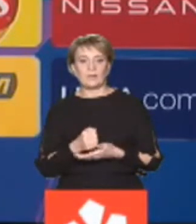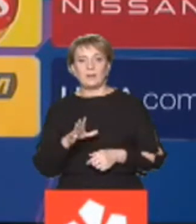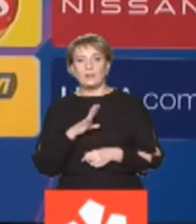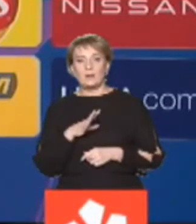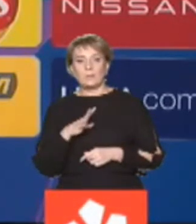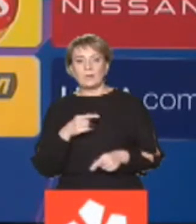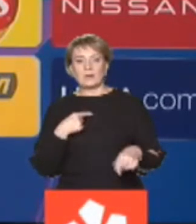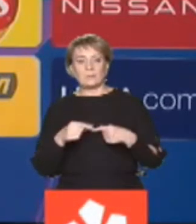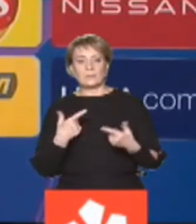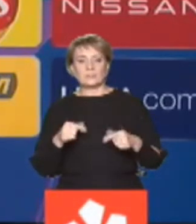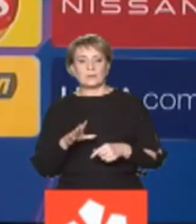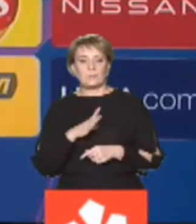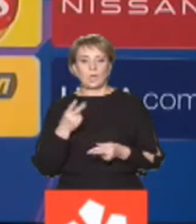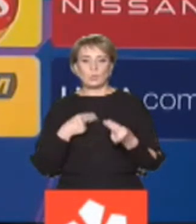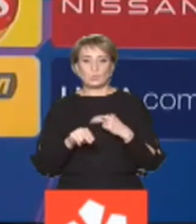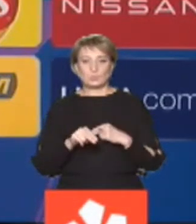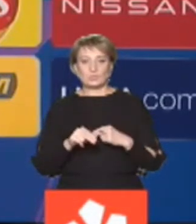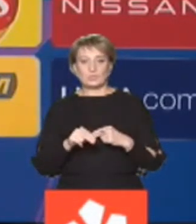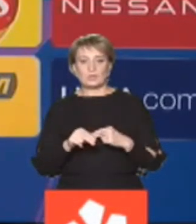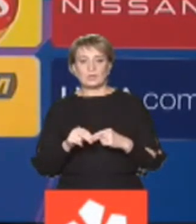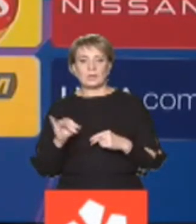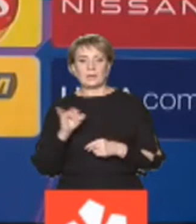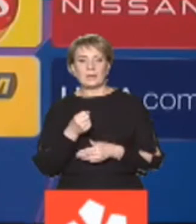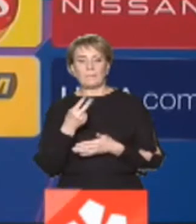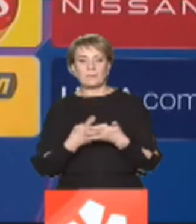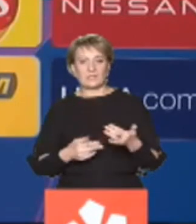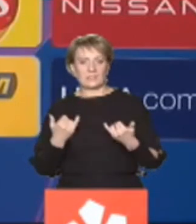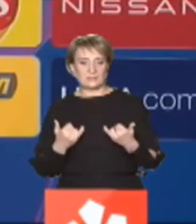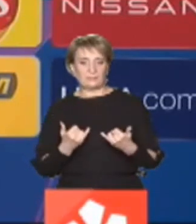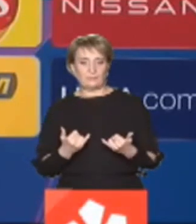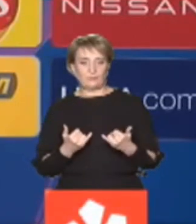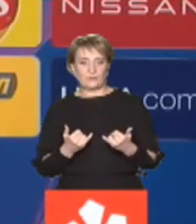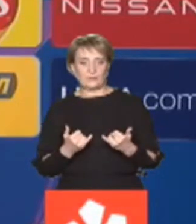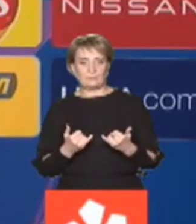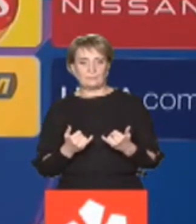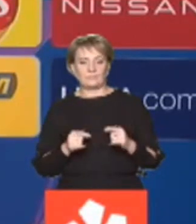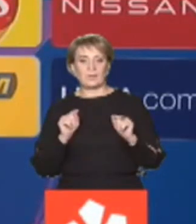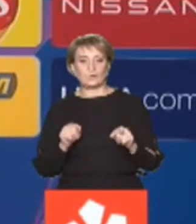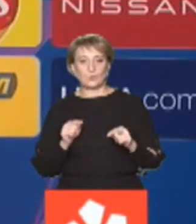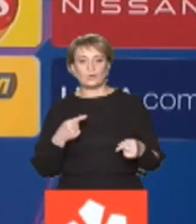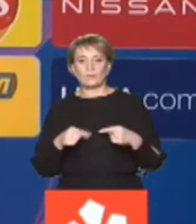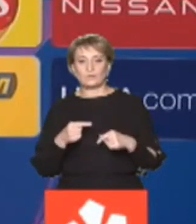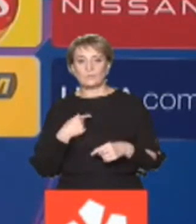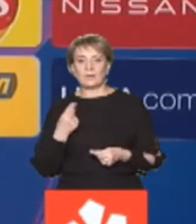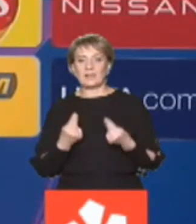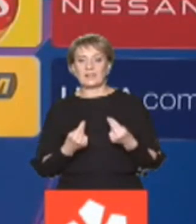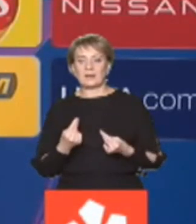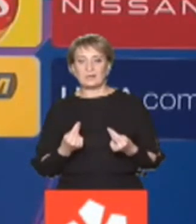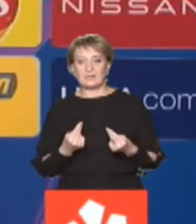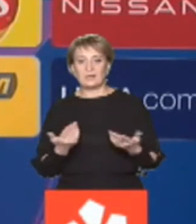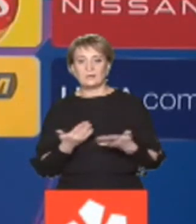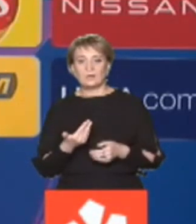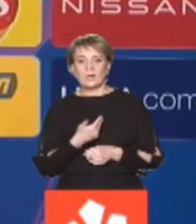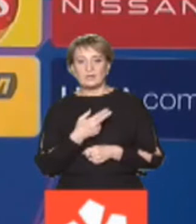Були матчі, де ми грали краще і проіграли їх. І сьогодні, скоріше всього, не той футбол. Мы играли, в которых